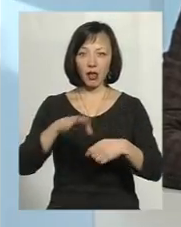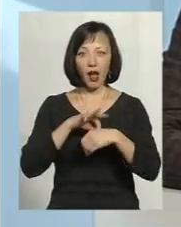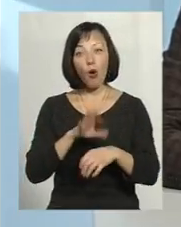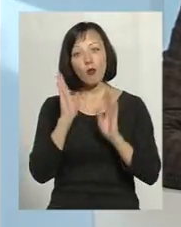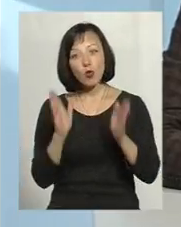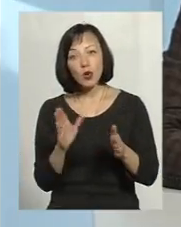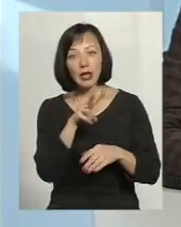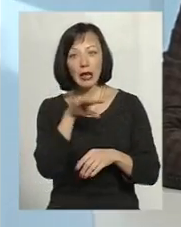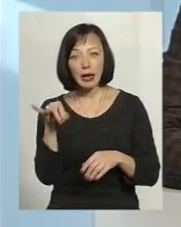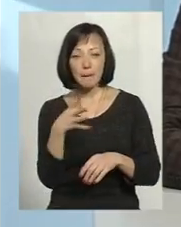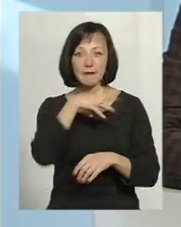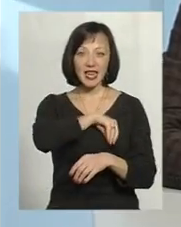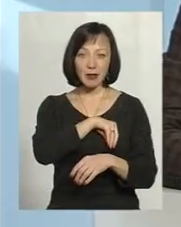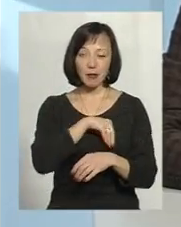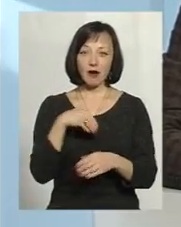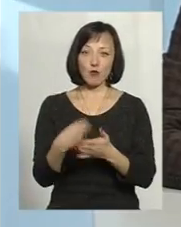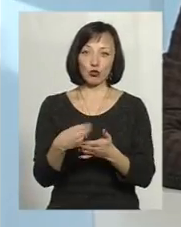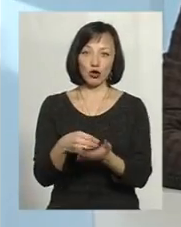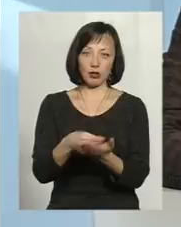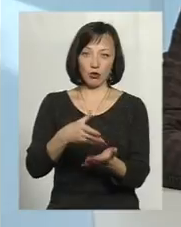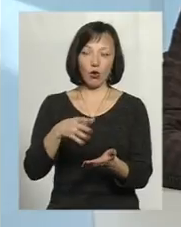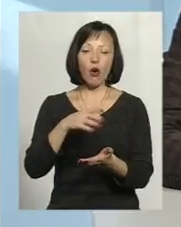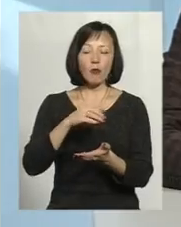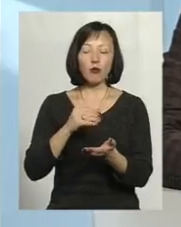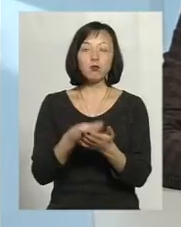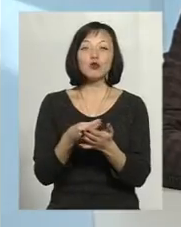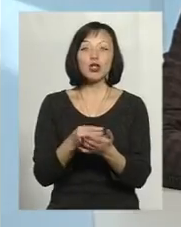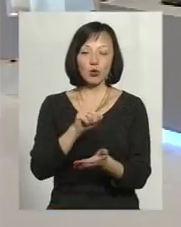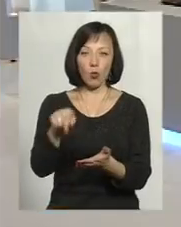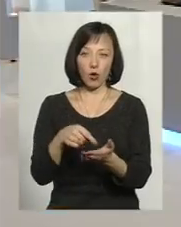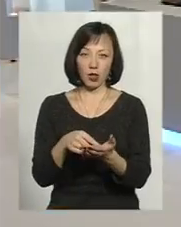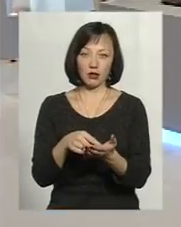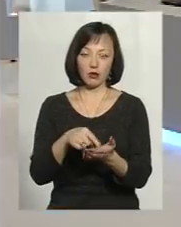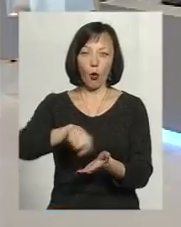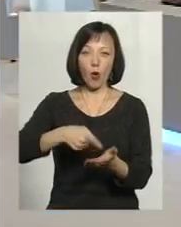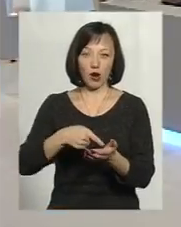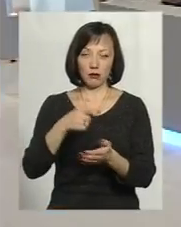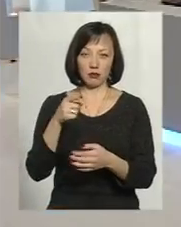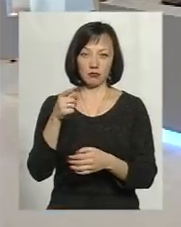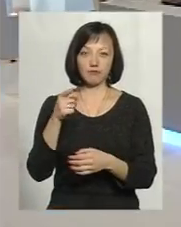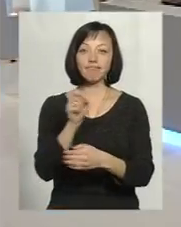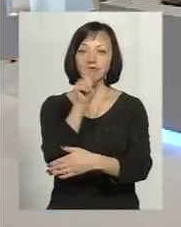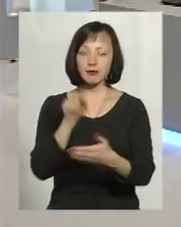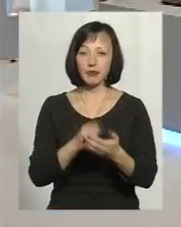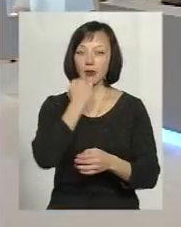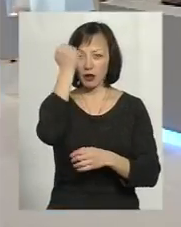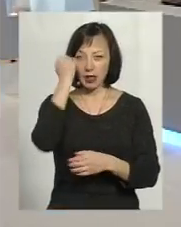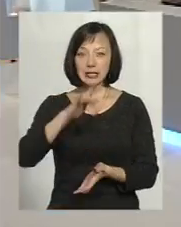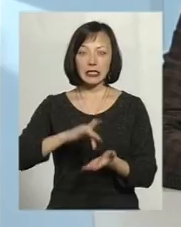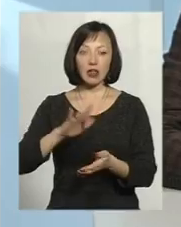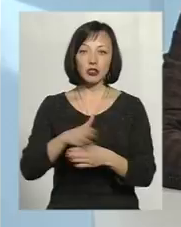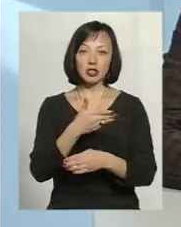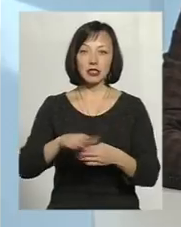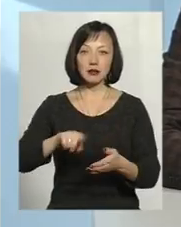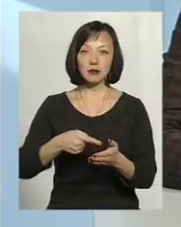ли от этого хотя бы прибыль в казну города? Спасибо. Дякую за запитання. Насправді центральна частина міста